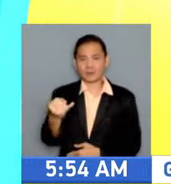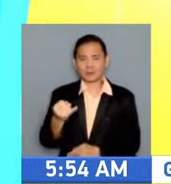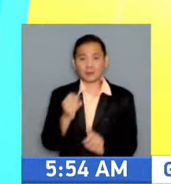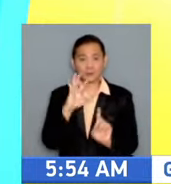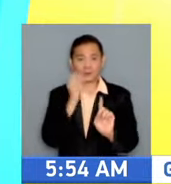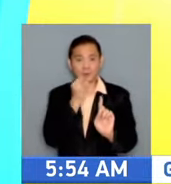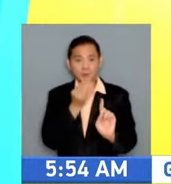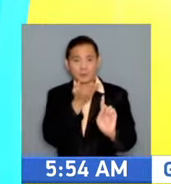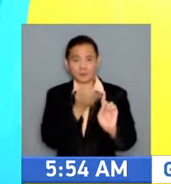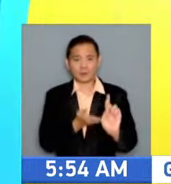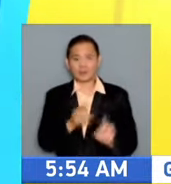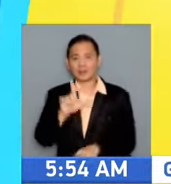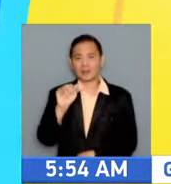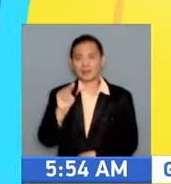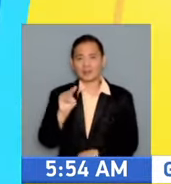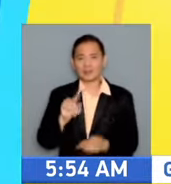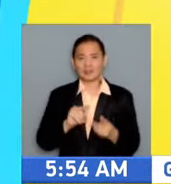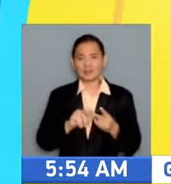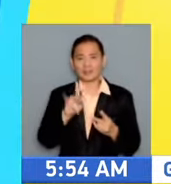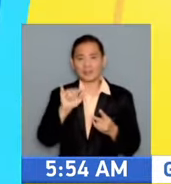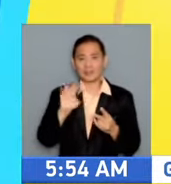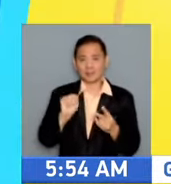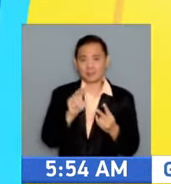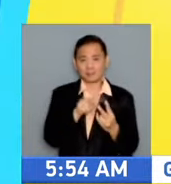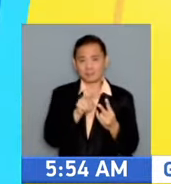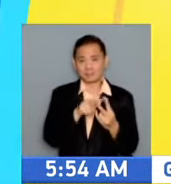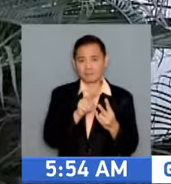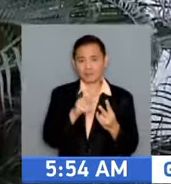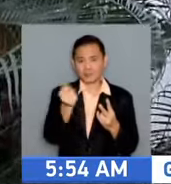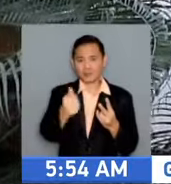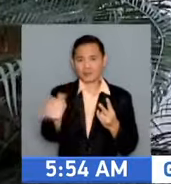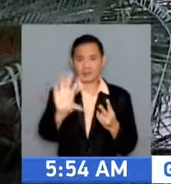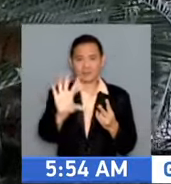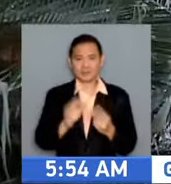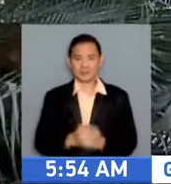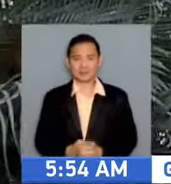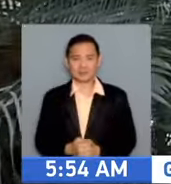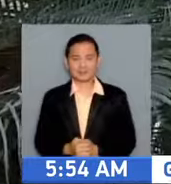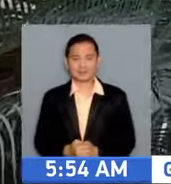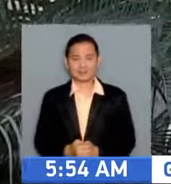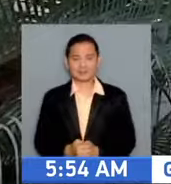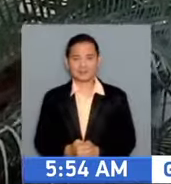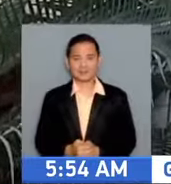si Kim. Good morning, guys! Hi, Miss Lynn! Kim! Annyeonghaseyo! Kumusta?